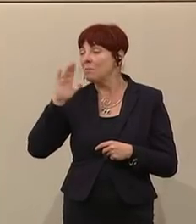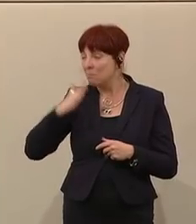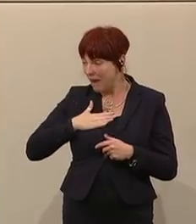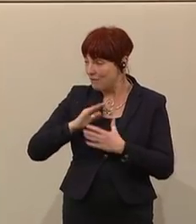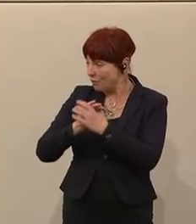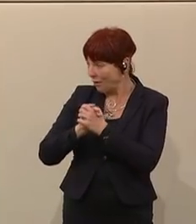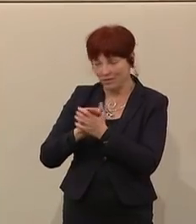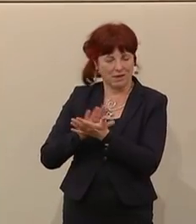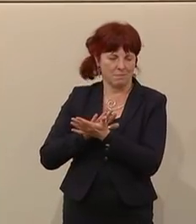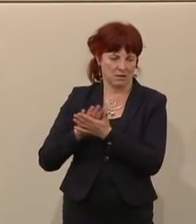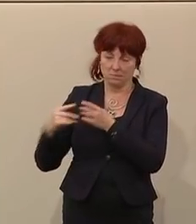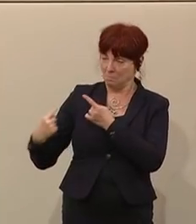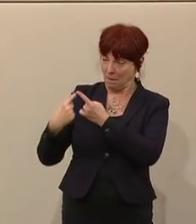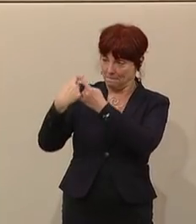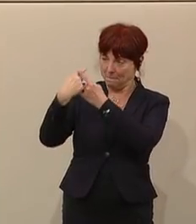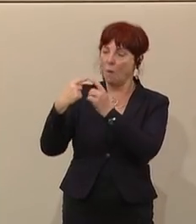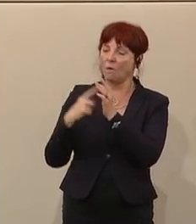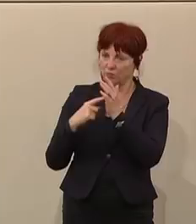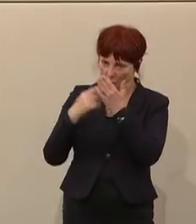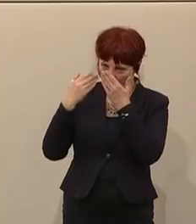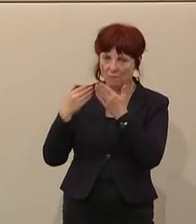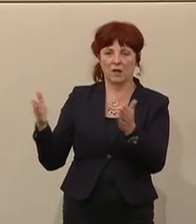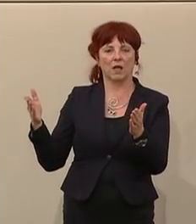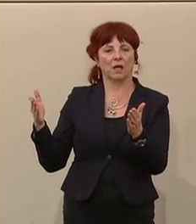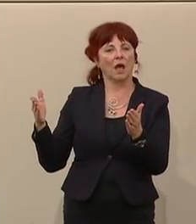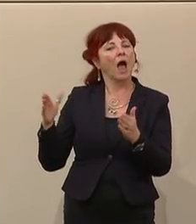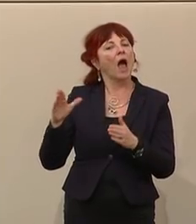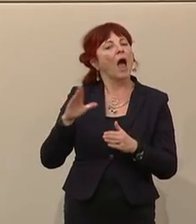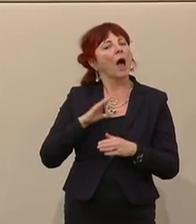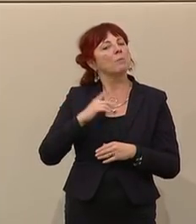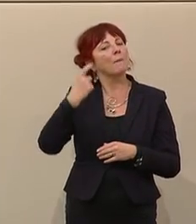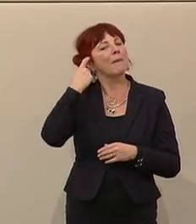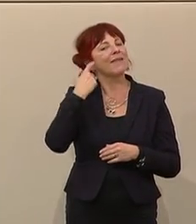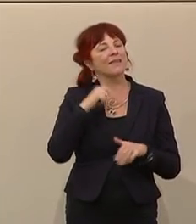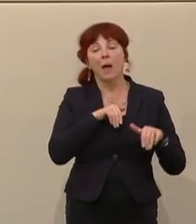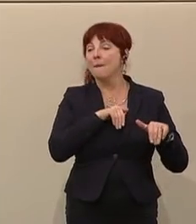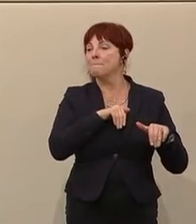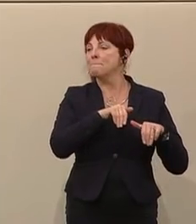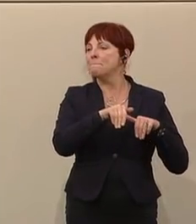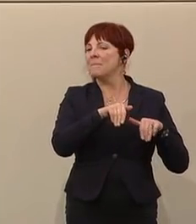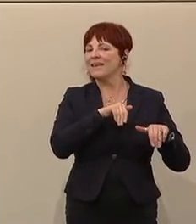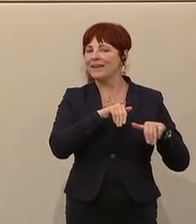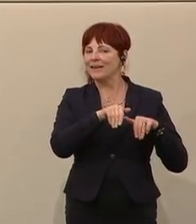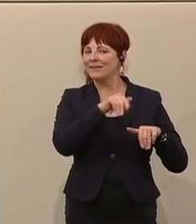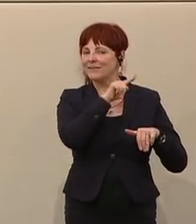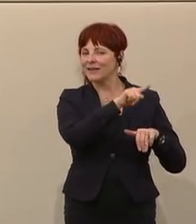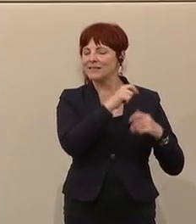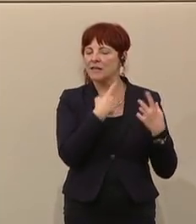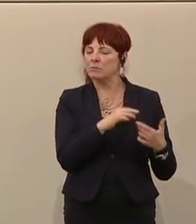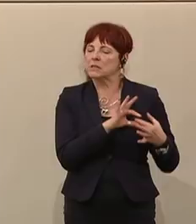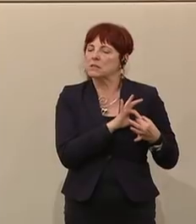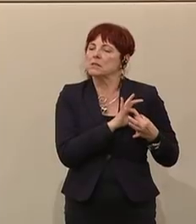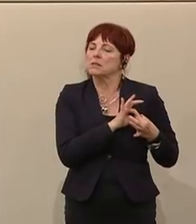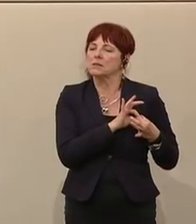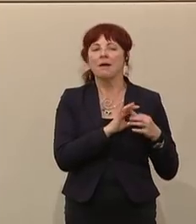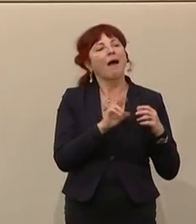Und es geht mir hier auch nicht darum, dass wir einen Minister haben, der in offenkundiger Affinität zu rechtsextremen